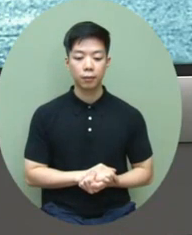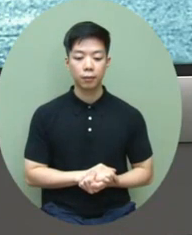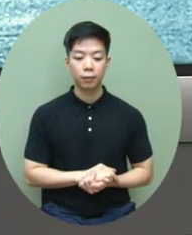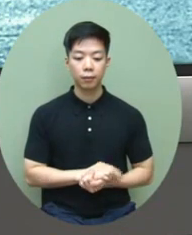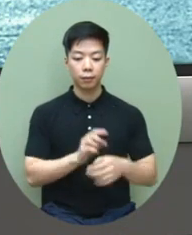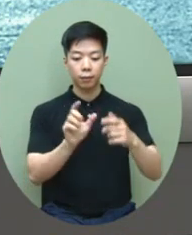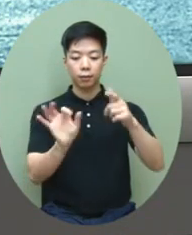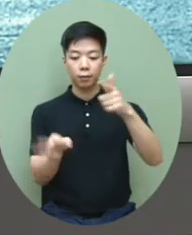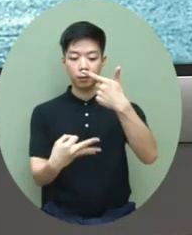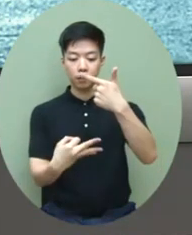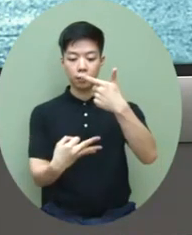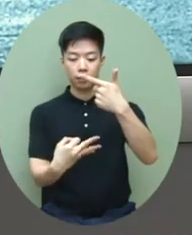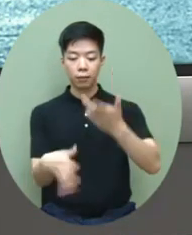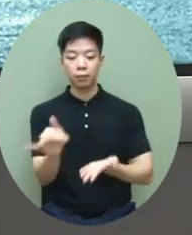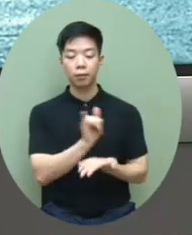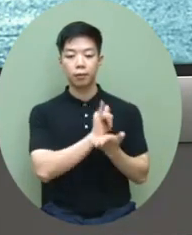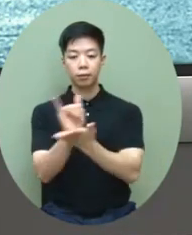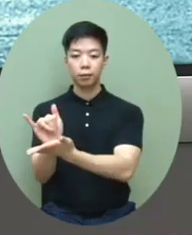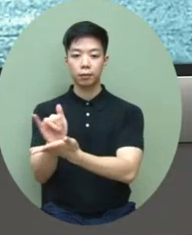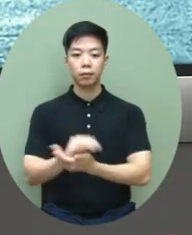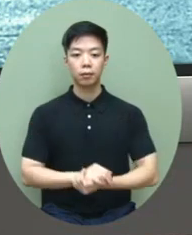咁啊，8月3號入咗院嘅嚇，